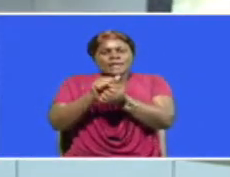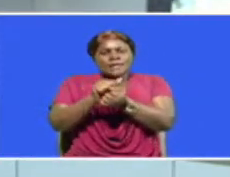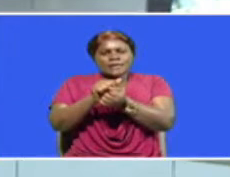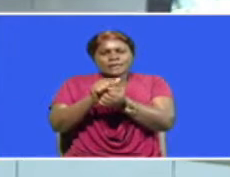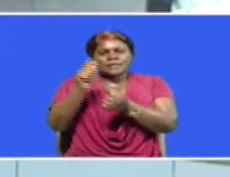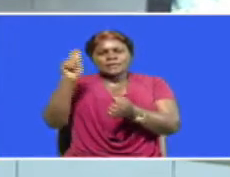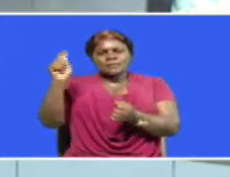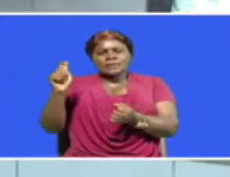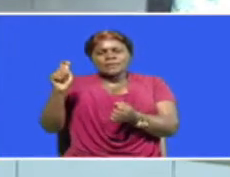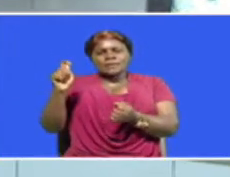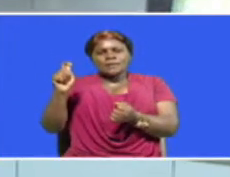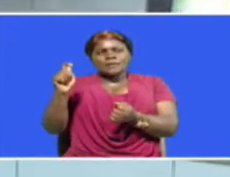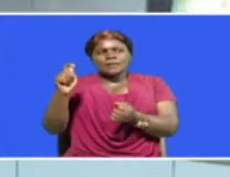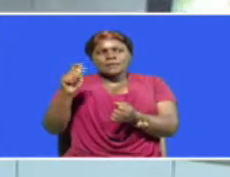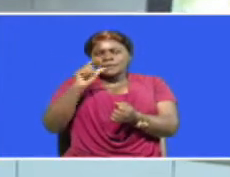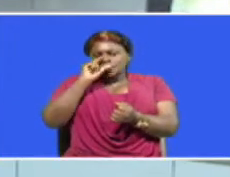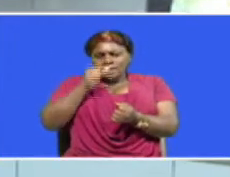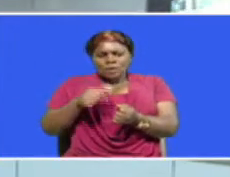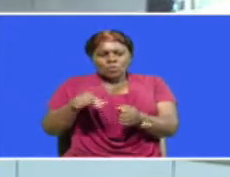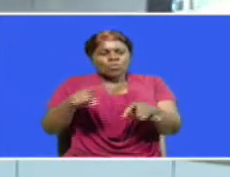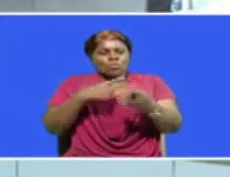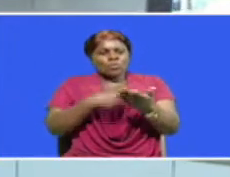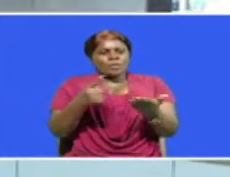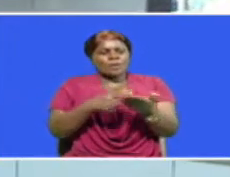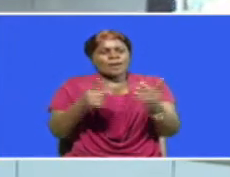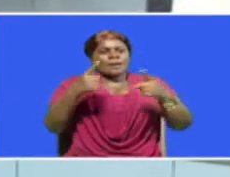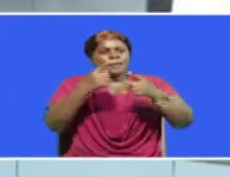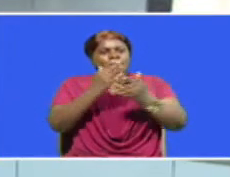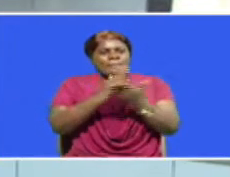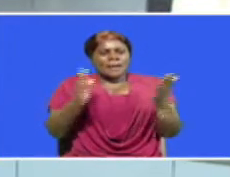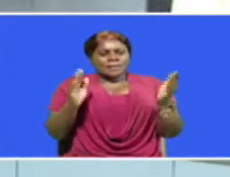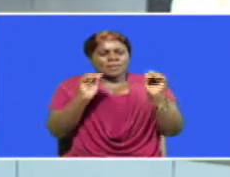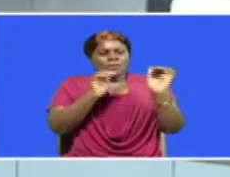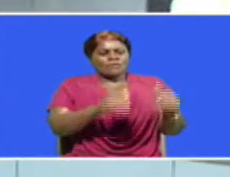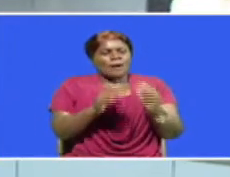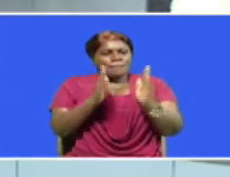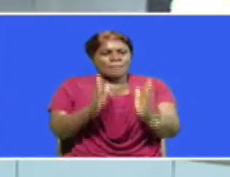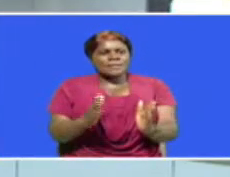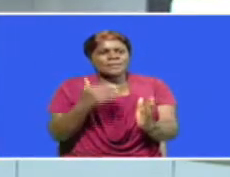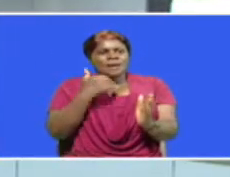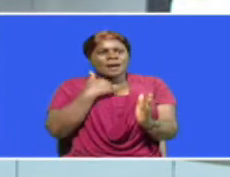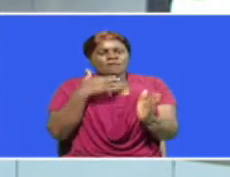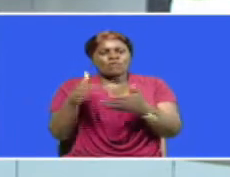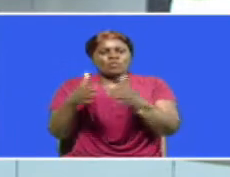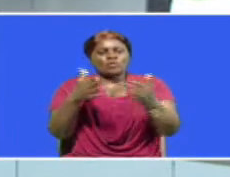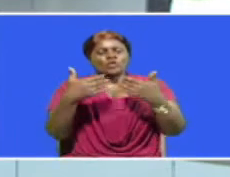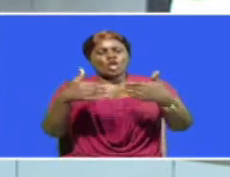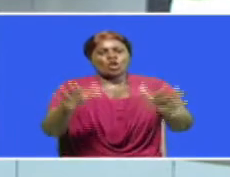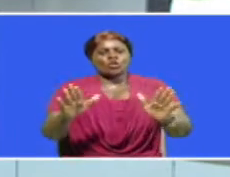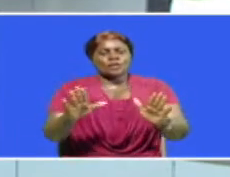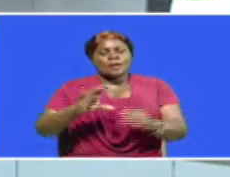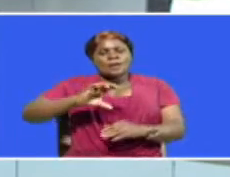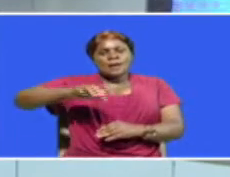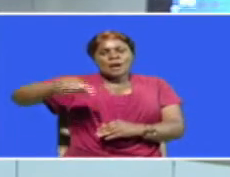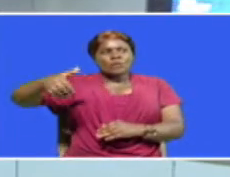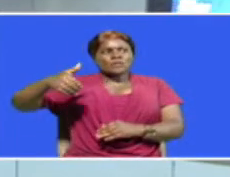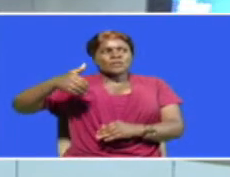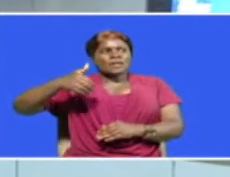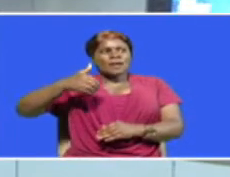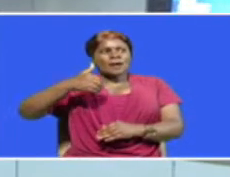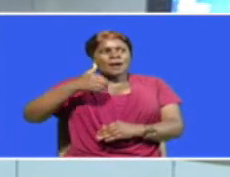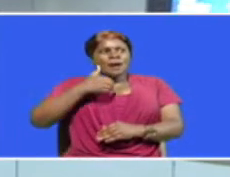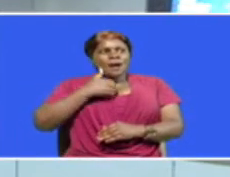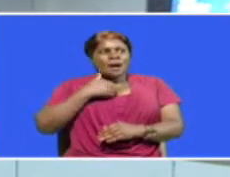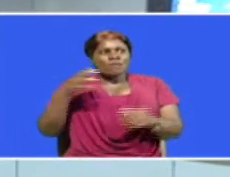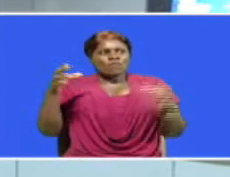tani kumi ya samaki nchini Italia kila wiki. Hata hivyo, kulingana na wakulima, wanakosa fursa nyingi, kwani kaunti hiyo haiko